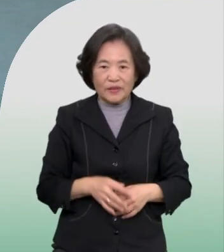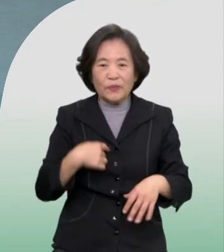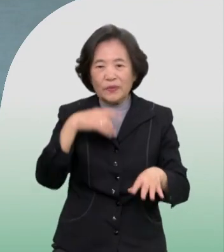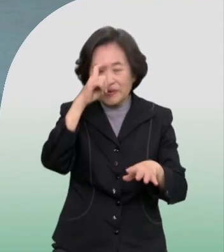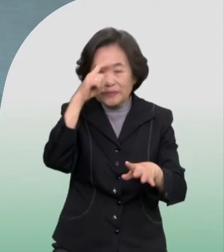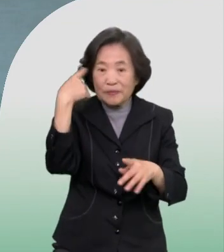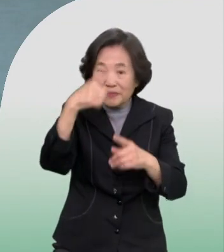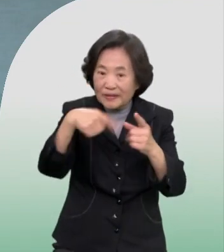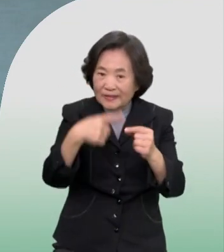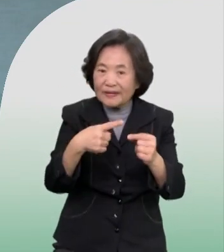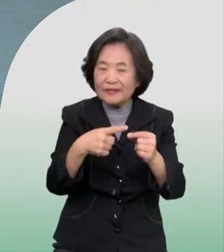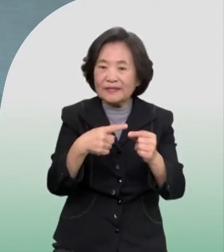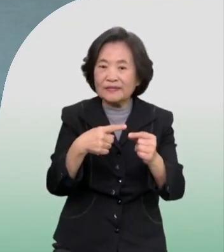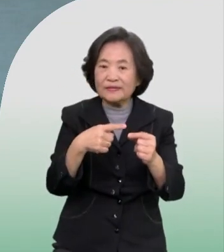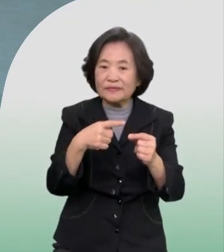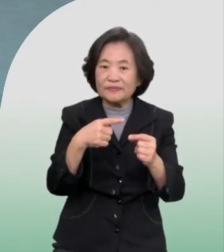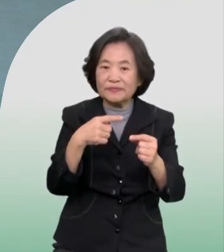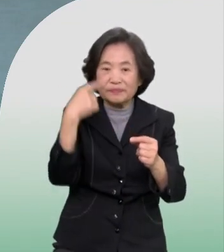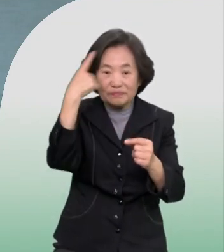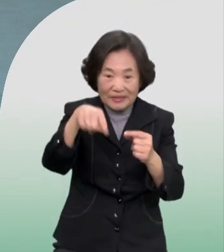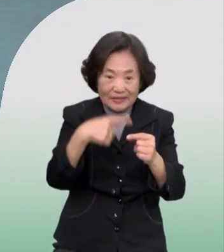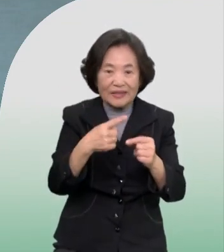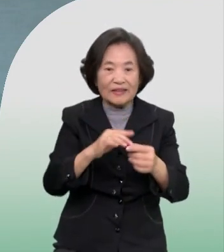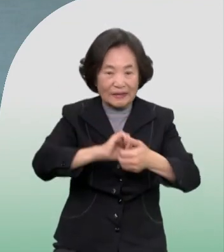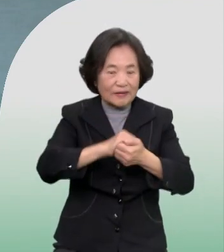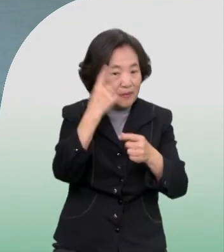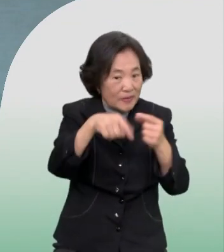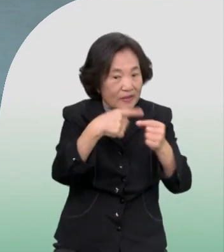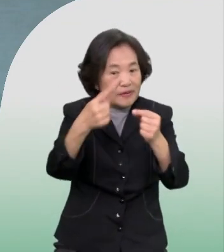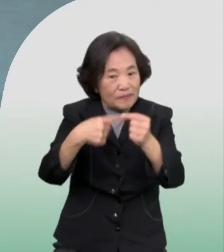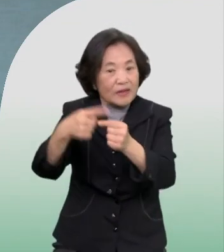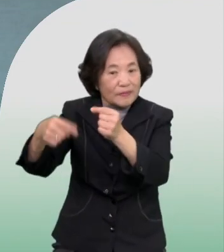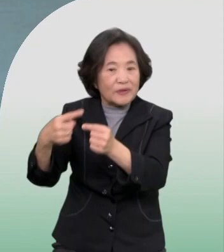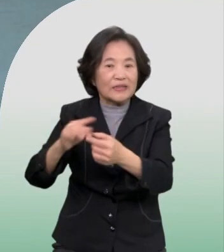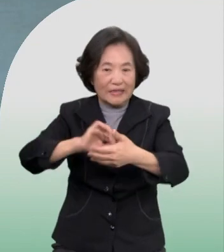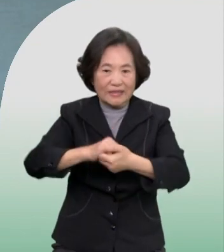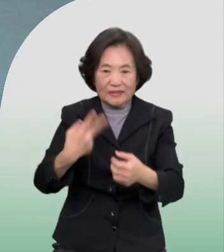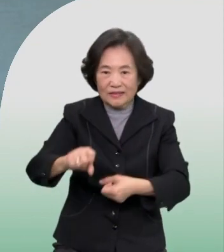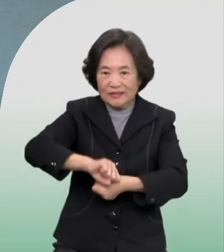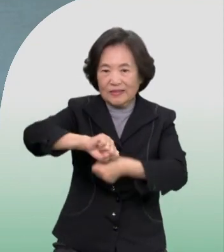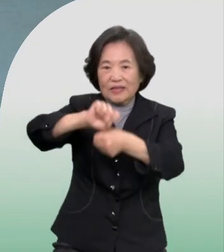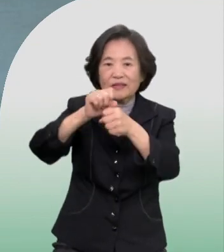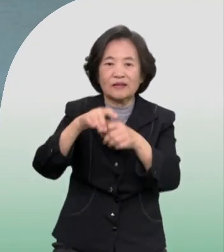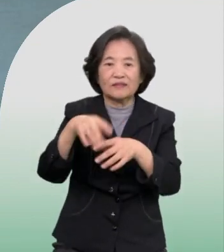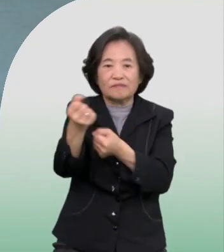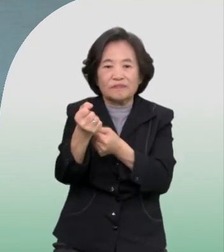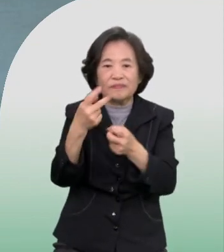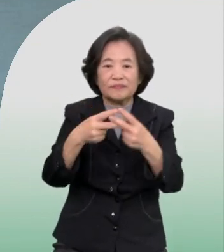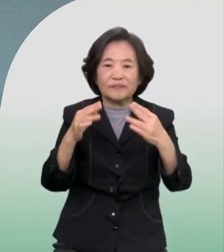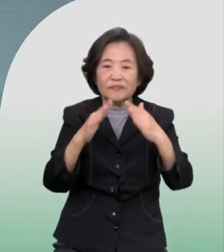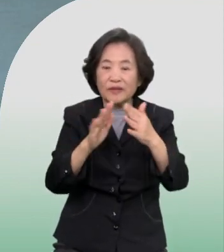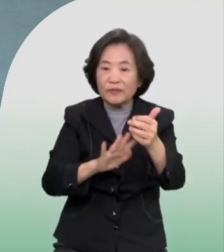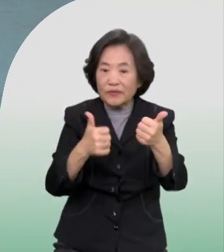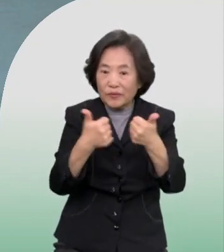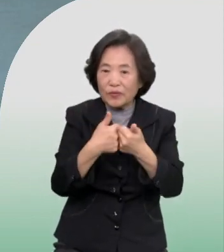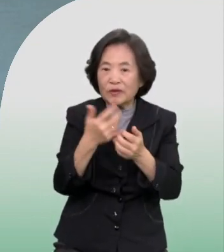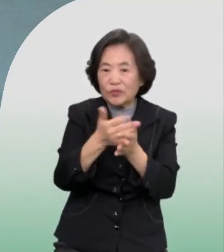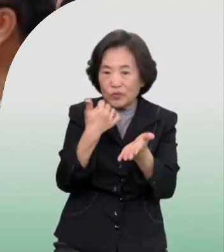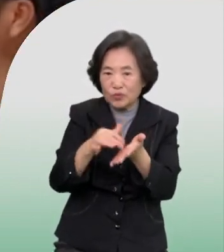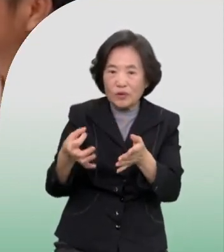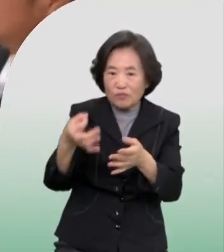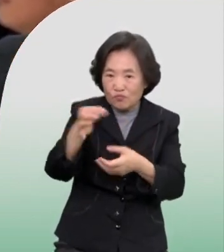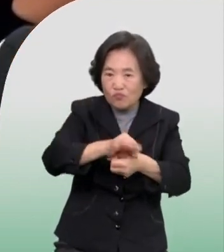望啊，啊，再一年呐，啊，每年来增加，来争取俺的合肥会的预